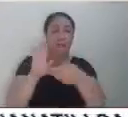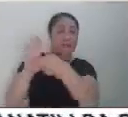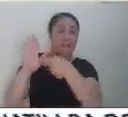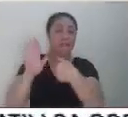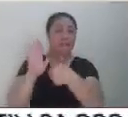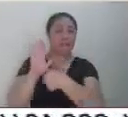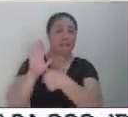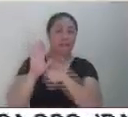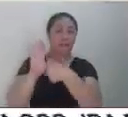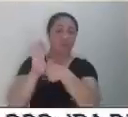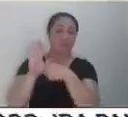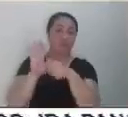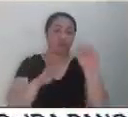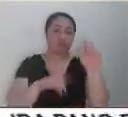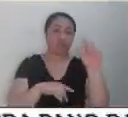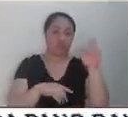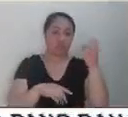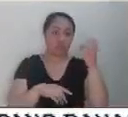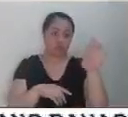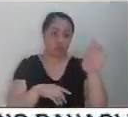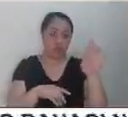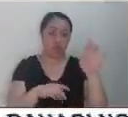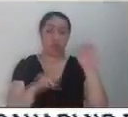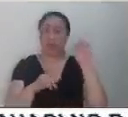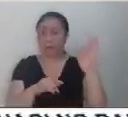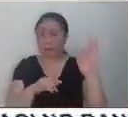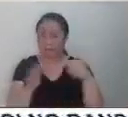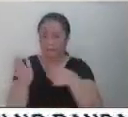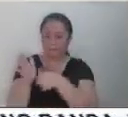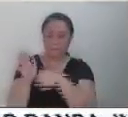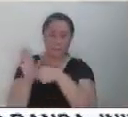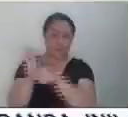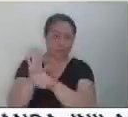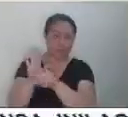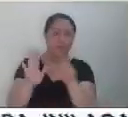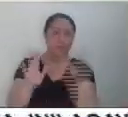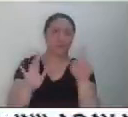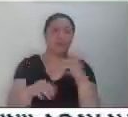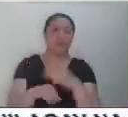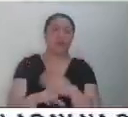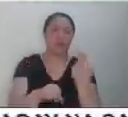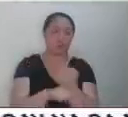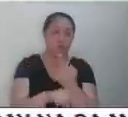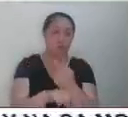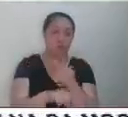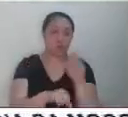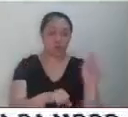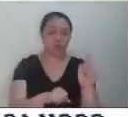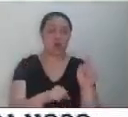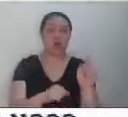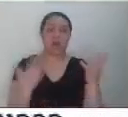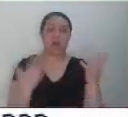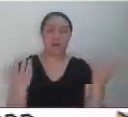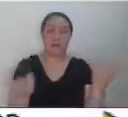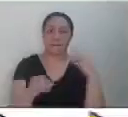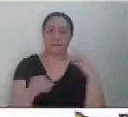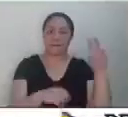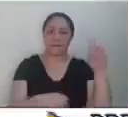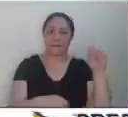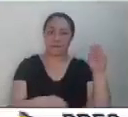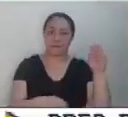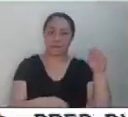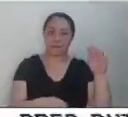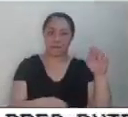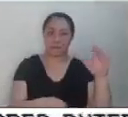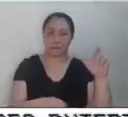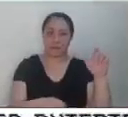Trip, pwede na pong magamit po doon sa South. Ito po ang tinatarget namin para may convenience po. Sa susunod po na